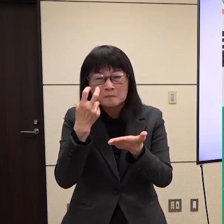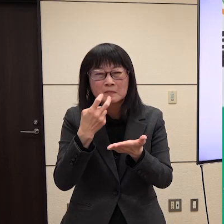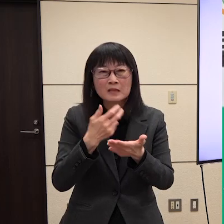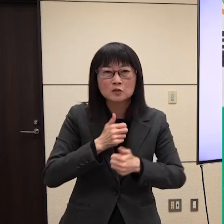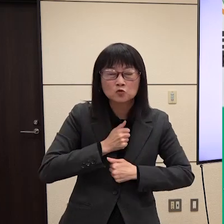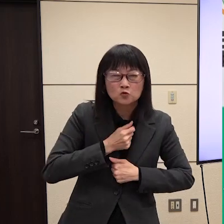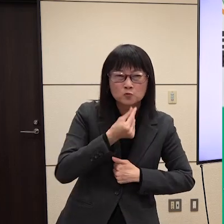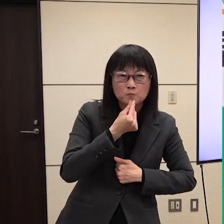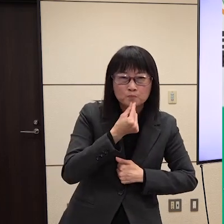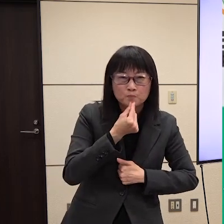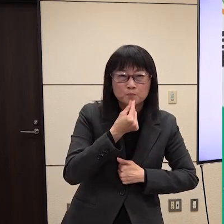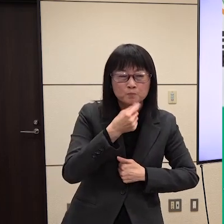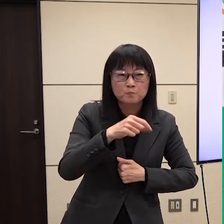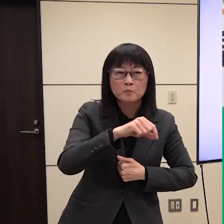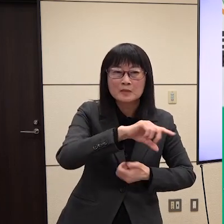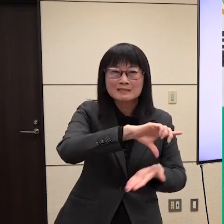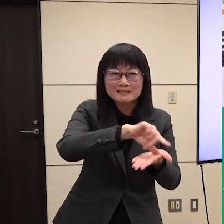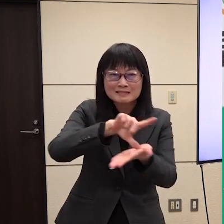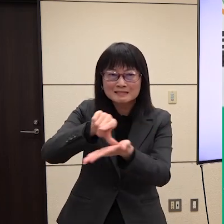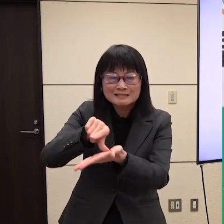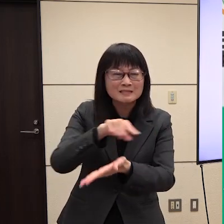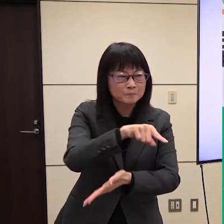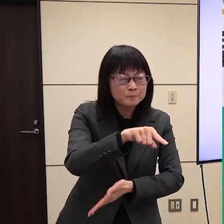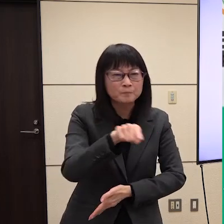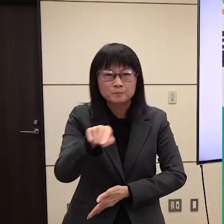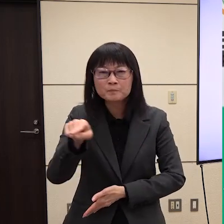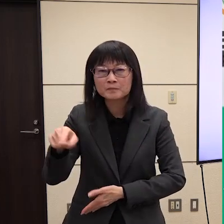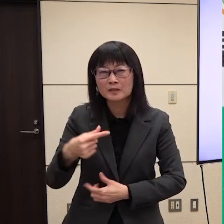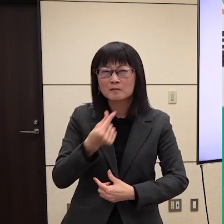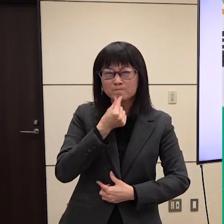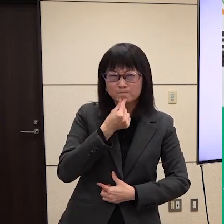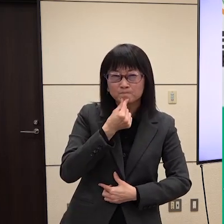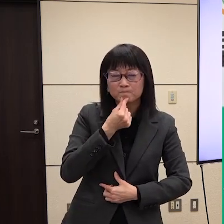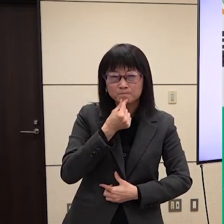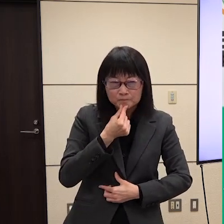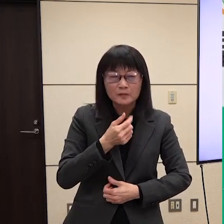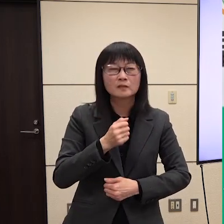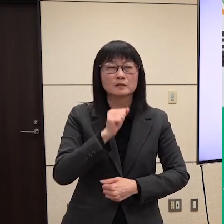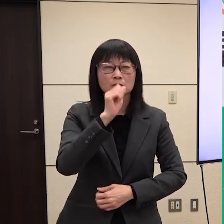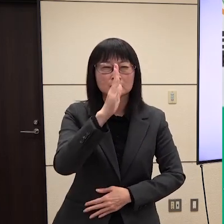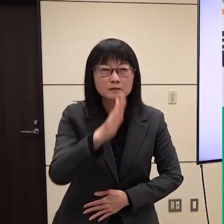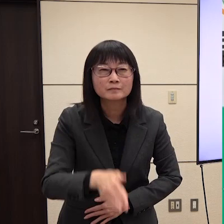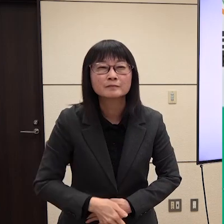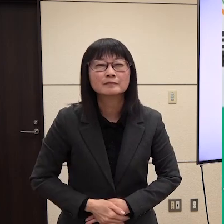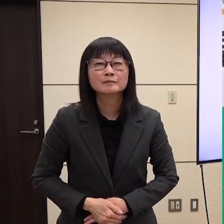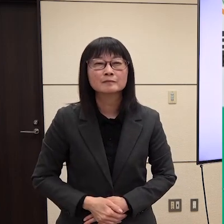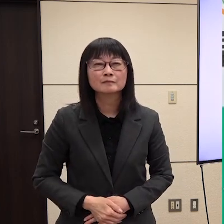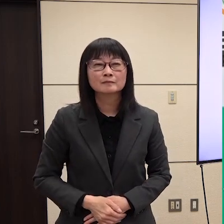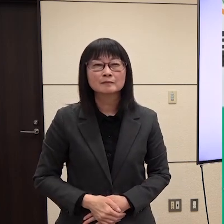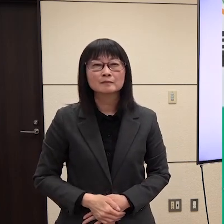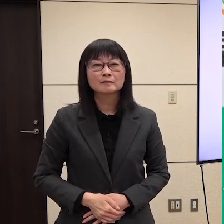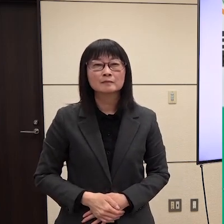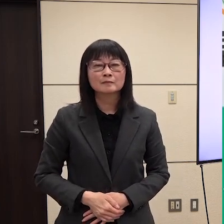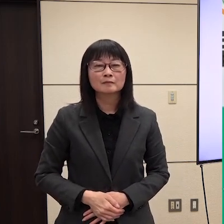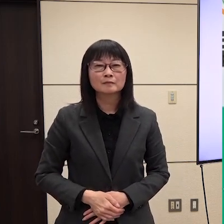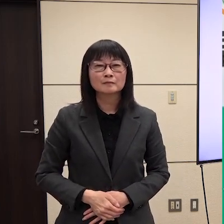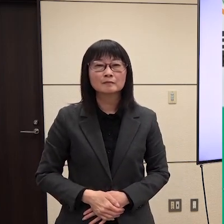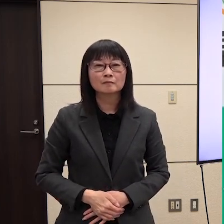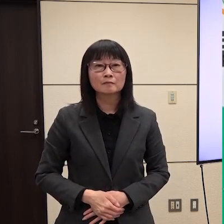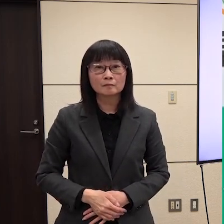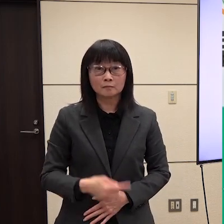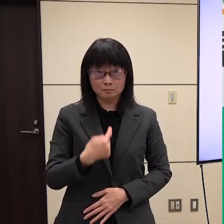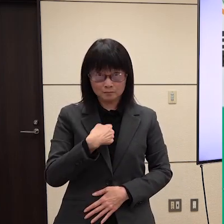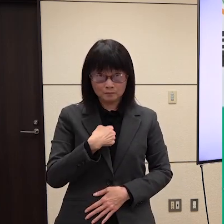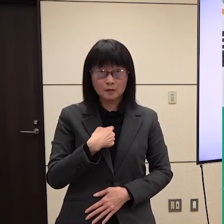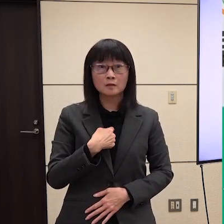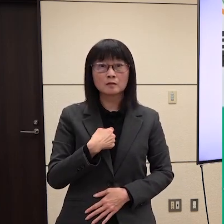熊が出没しそうな箇所はですね、気をつけていただきたいなというふうに思っております。そして私の方も、昨日ま